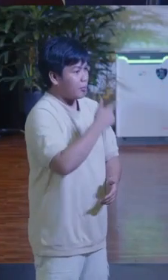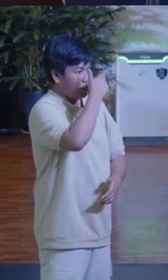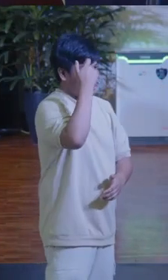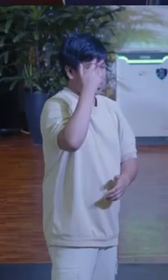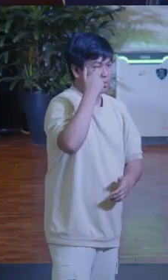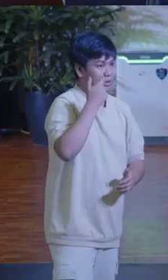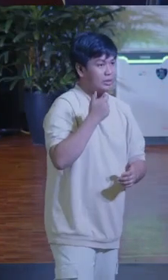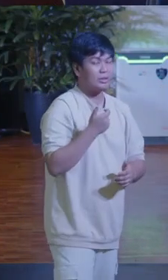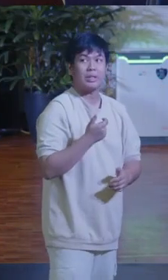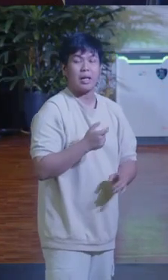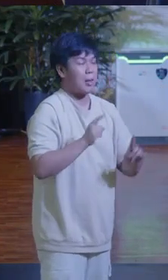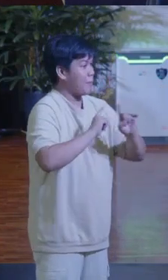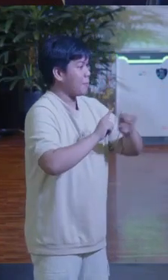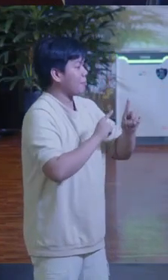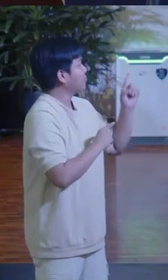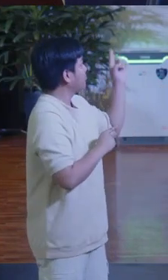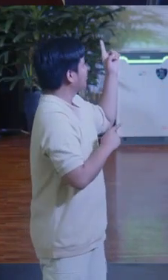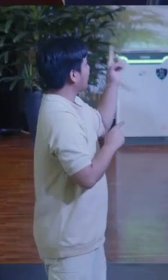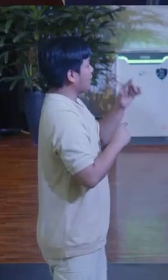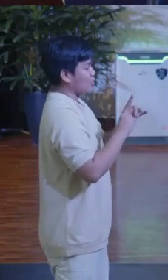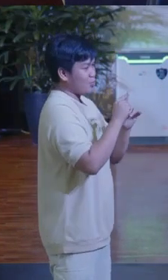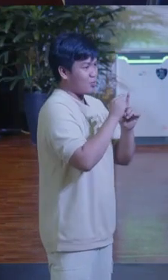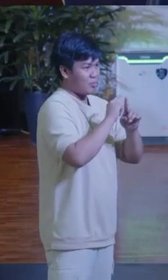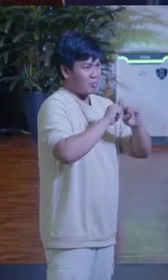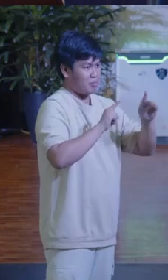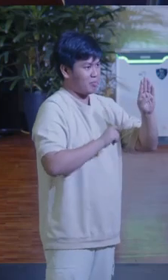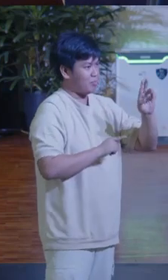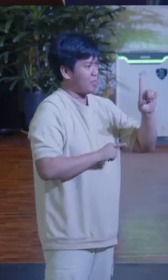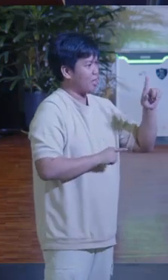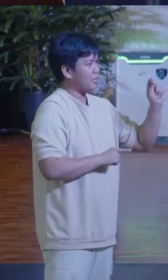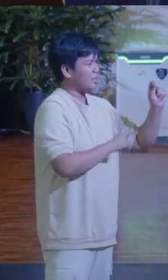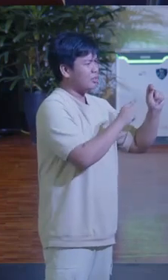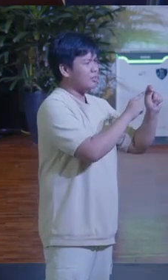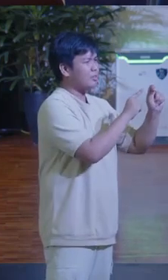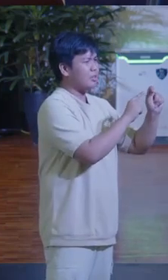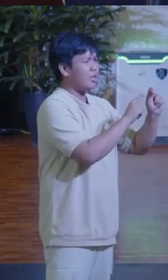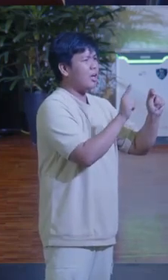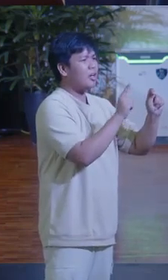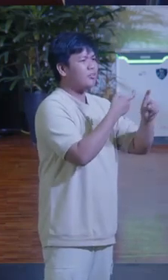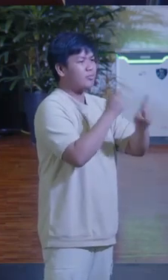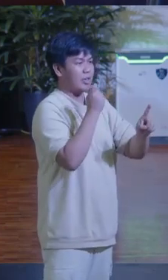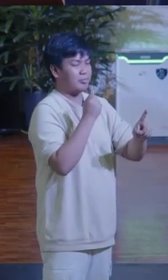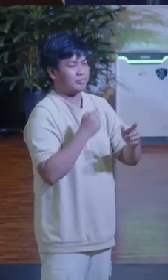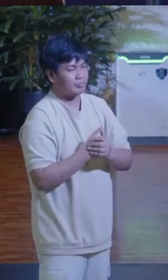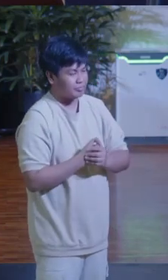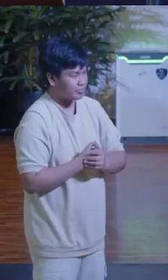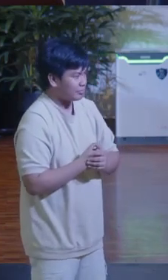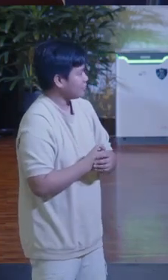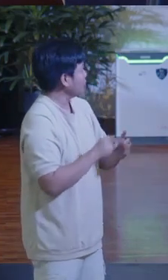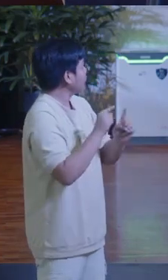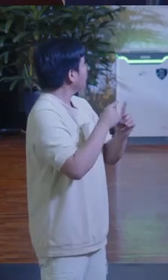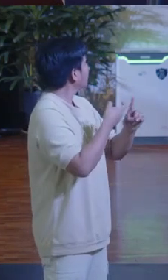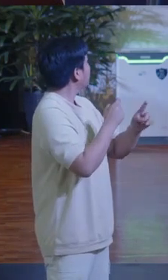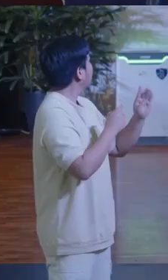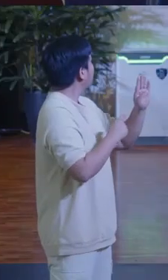sa sentence na but. No? Anong pinanggalingan ng sentence na yon? Nung word na but.